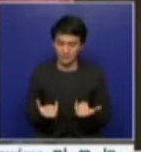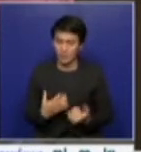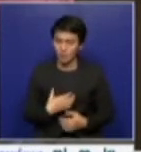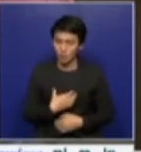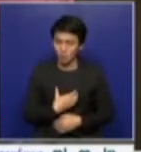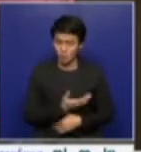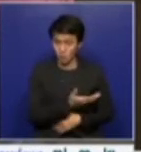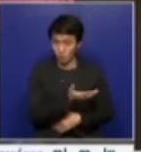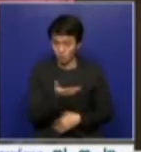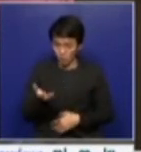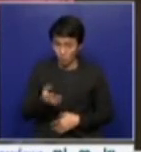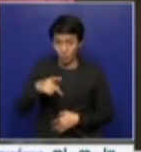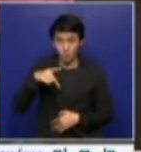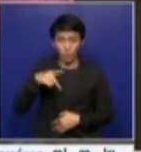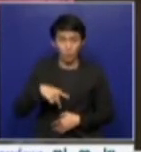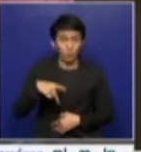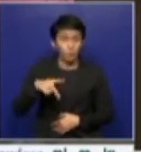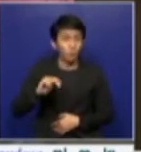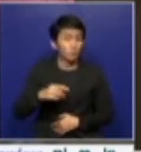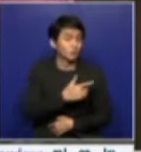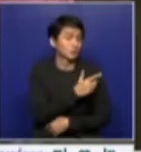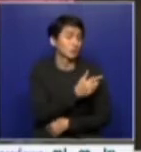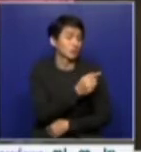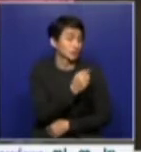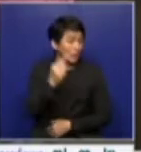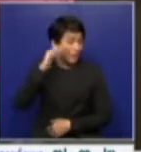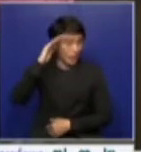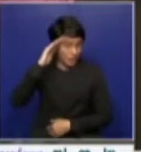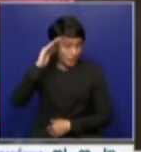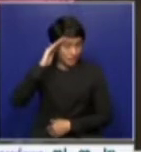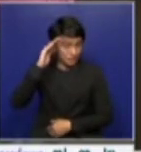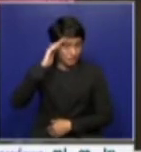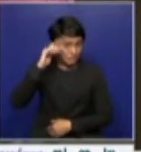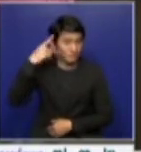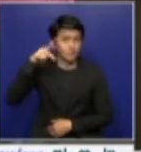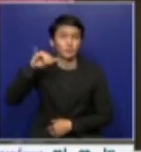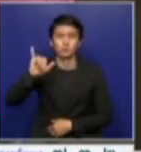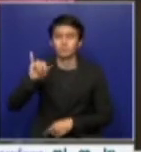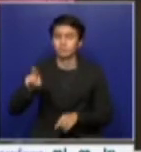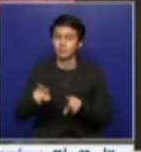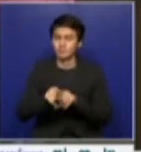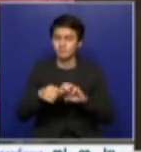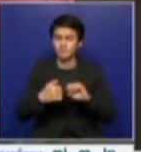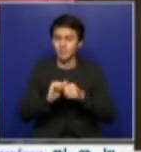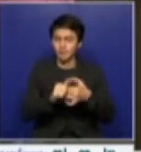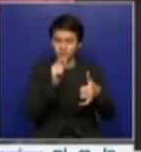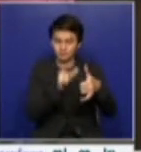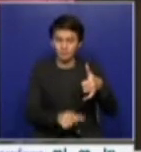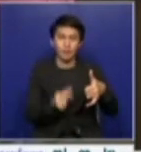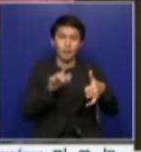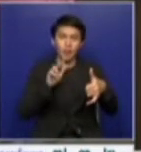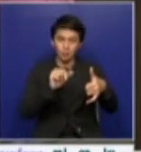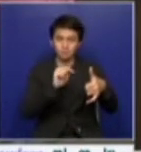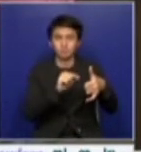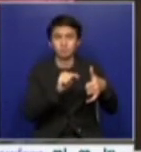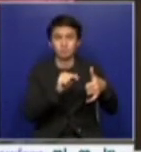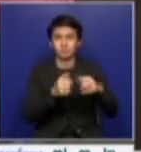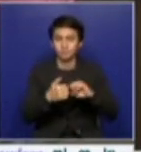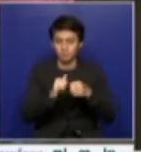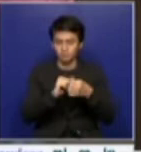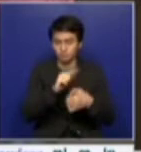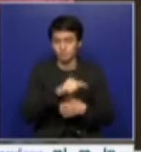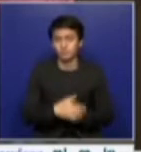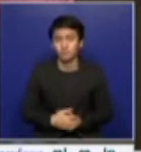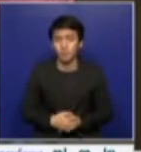พลเอกประยุทธ์จันทร์โอชานั้นคือผู้สร้างปัญหาโดยตรงผมขออนุญาตย้อนหลังไปตั้งแต่มี